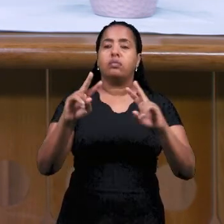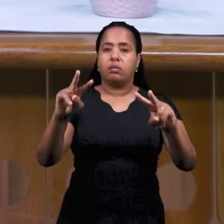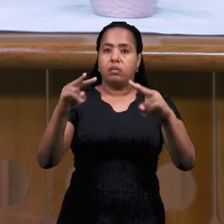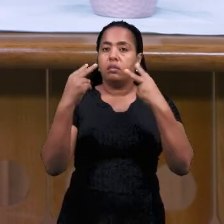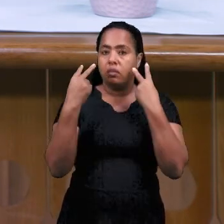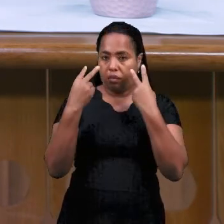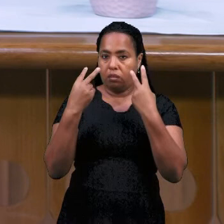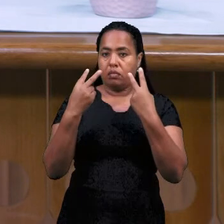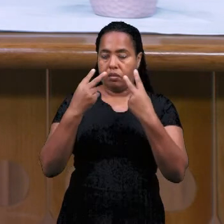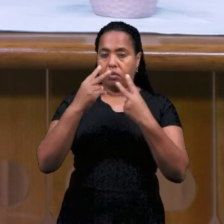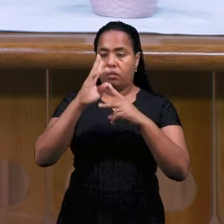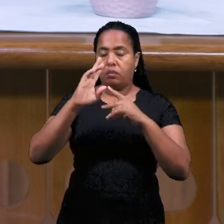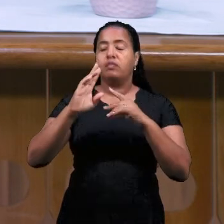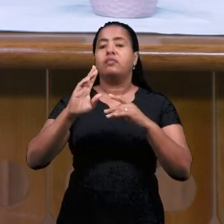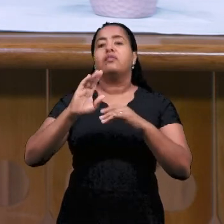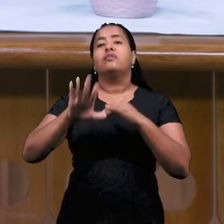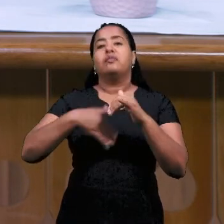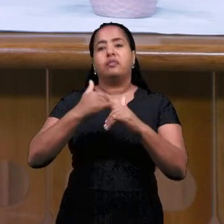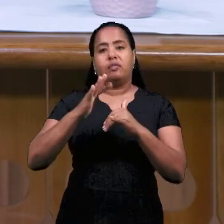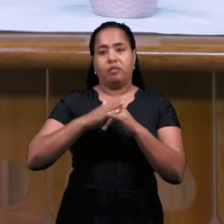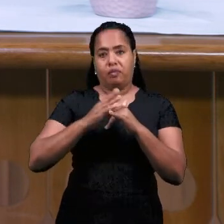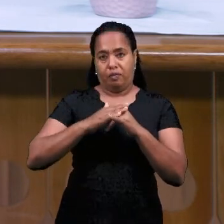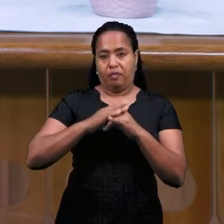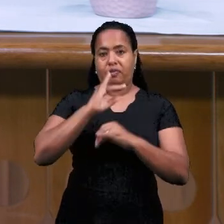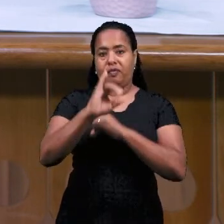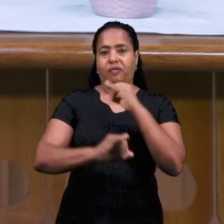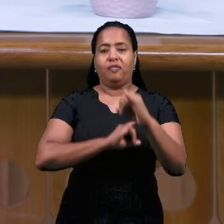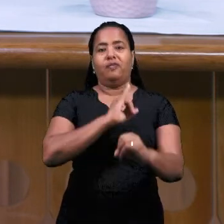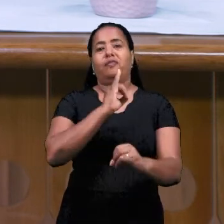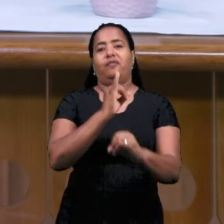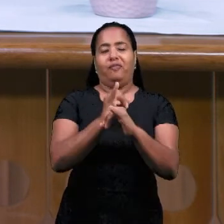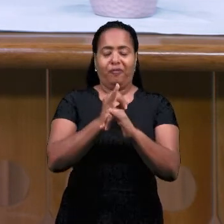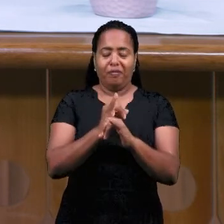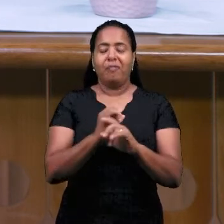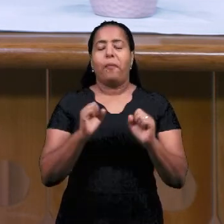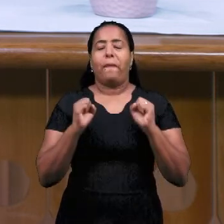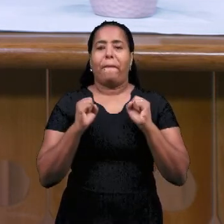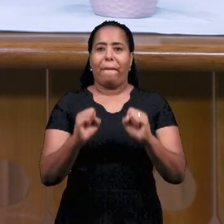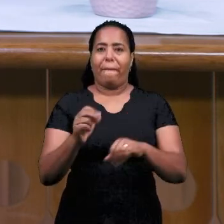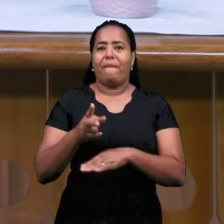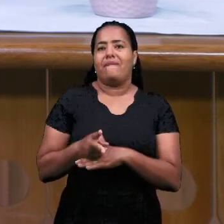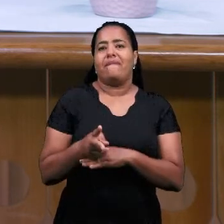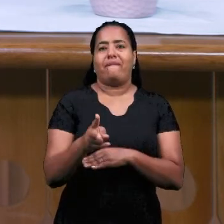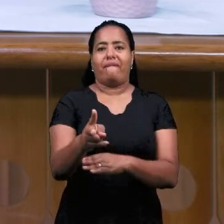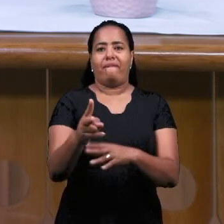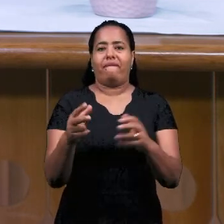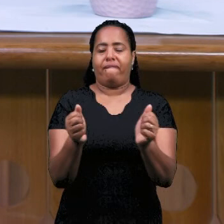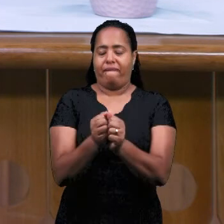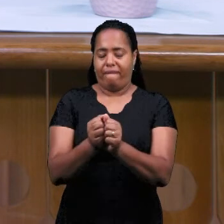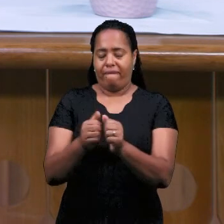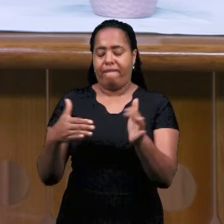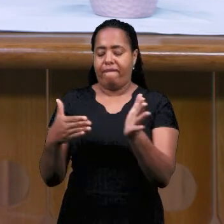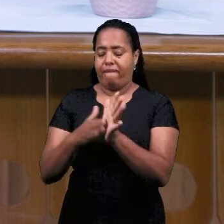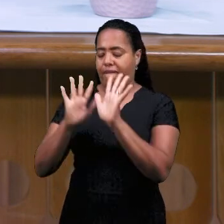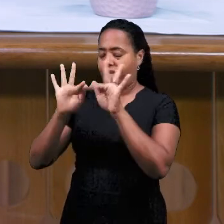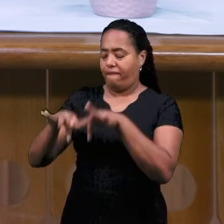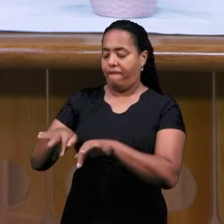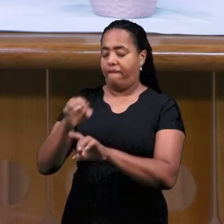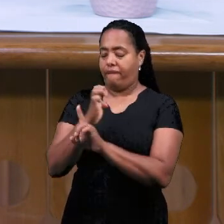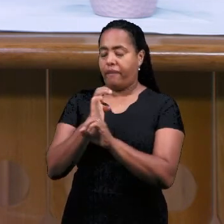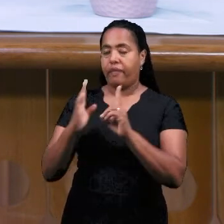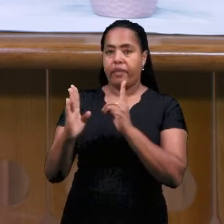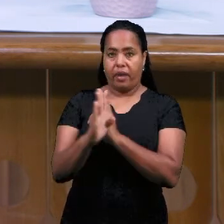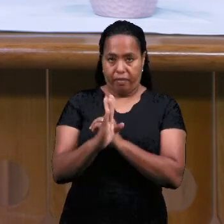à l'école biblique via YouTube vont donc, ils pourront continuer avec nous jusqu'à la fin de l'école biblique